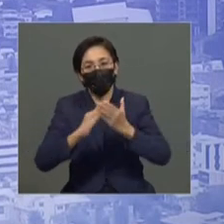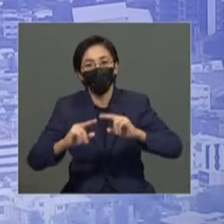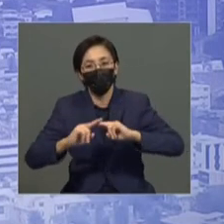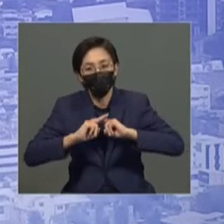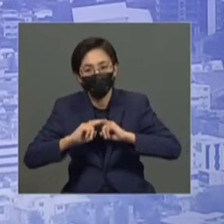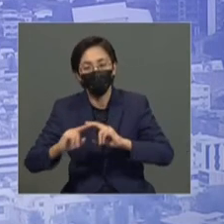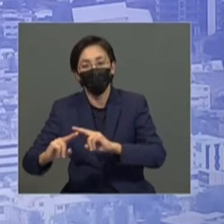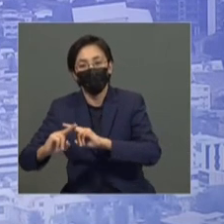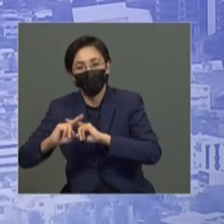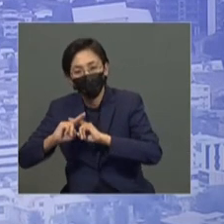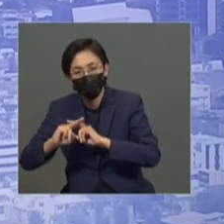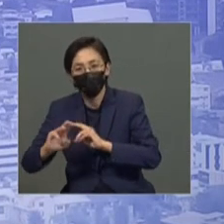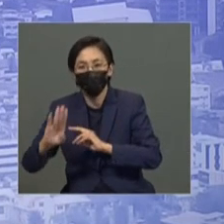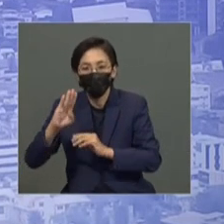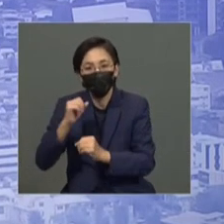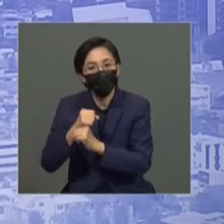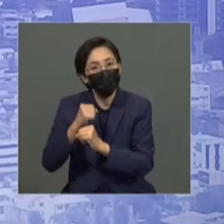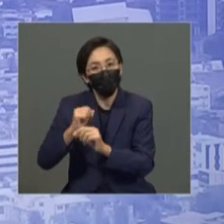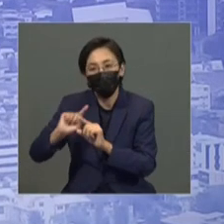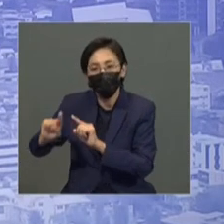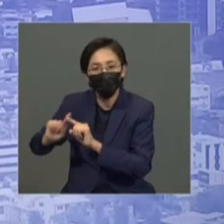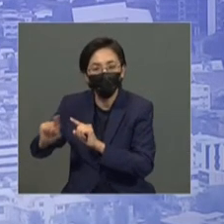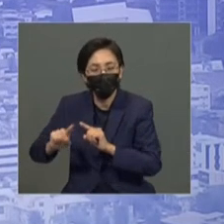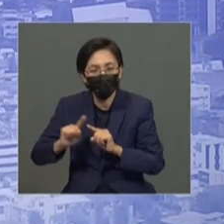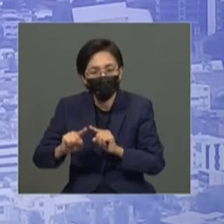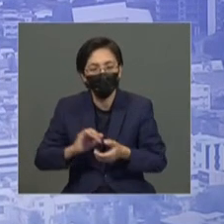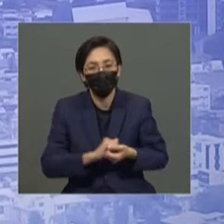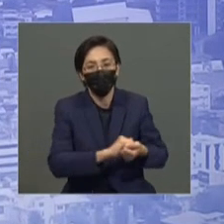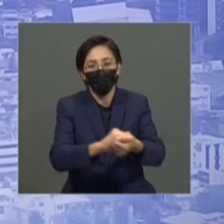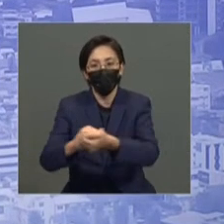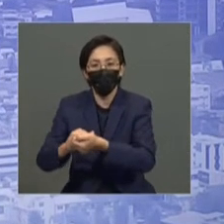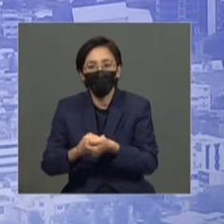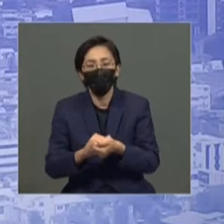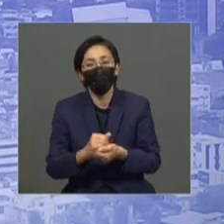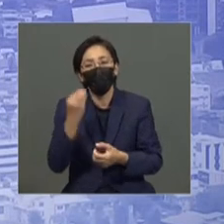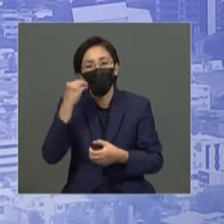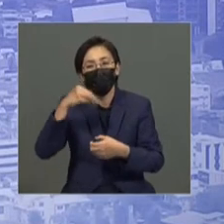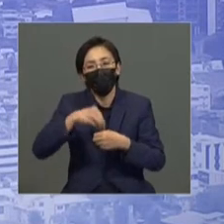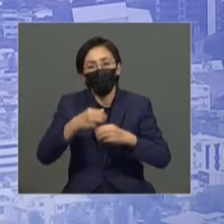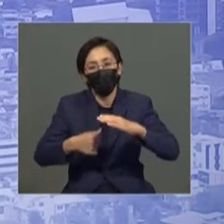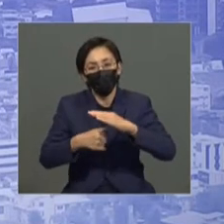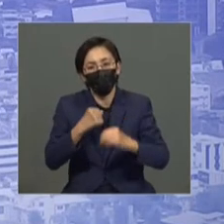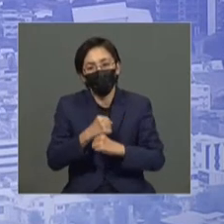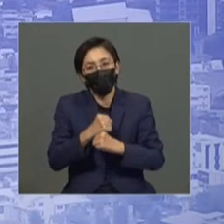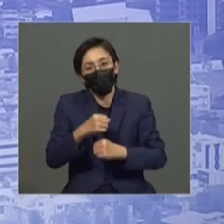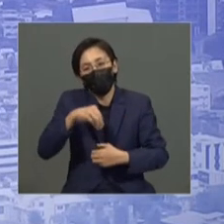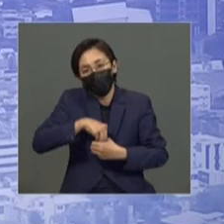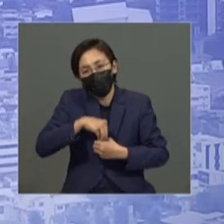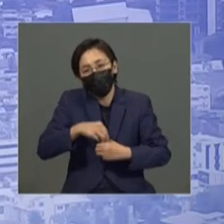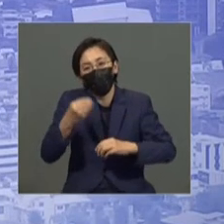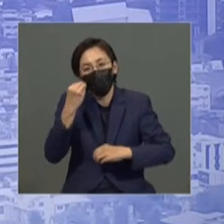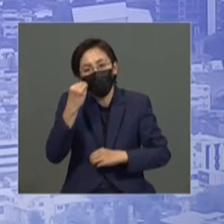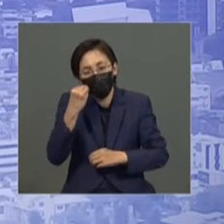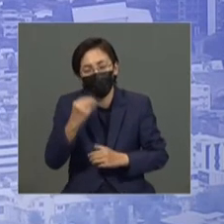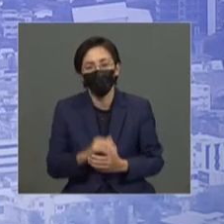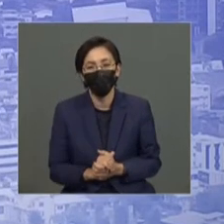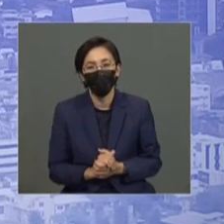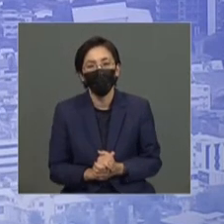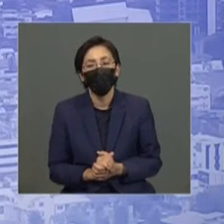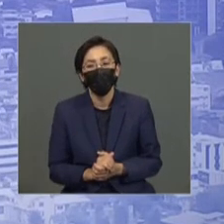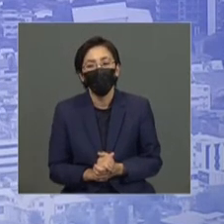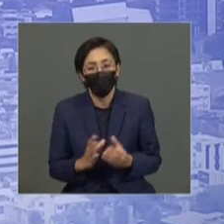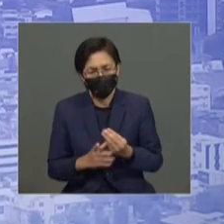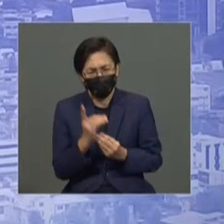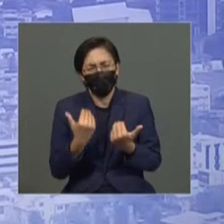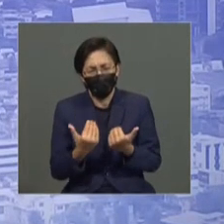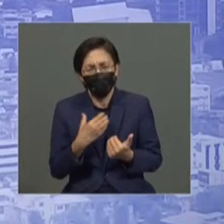อกชน สถานประกอบการทุกที่ขอความร่วมมือ work from home เป็นสิ่งที่ท่านจะช่วยได้ในสัปดาห์นี้นะคะอะ